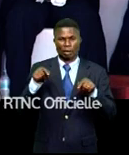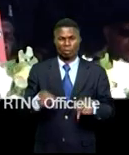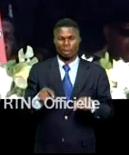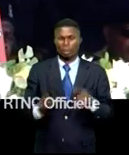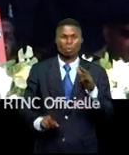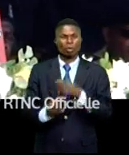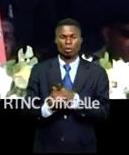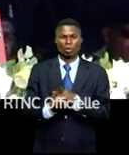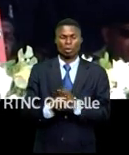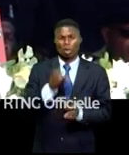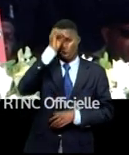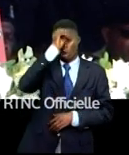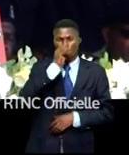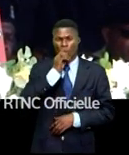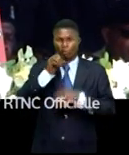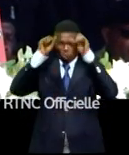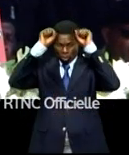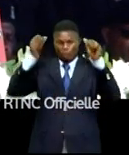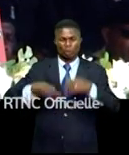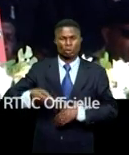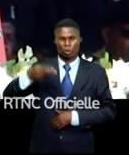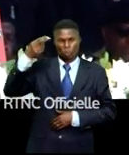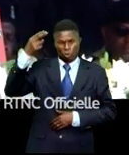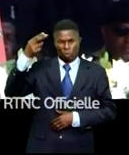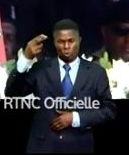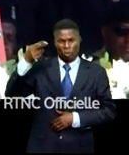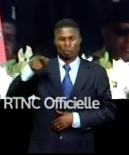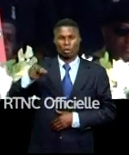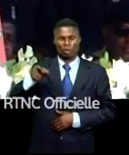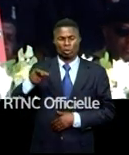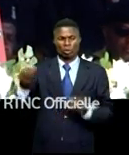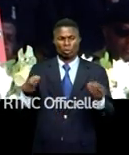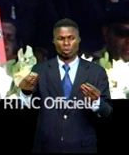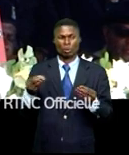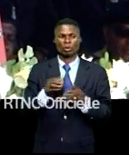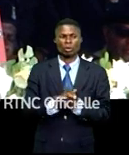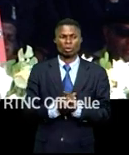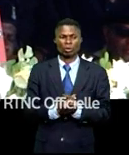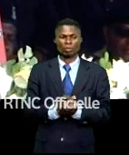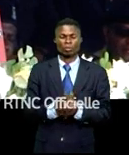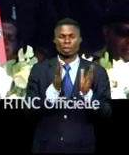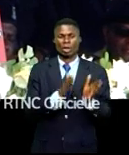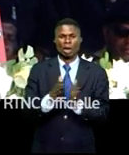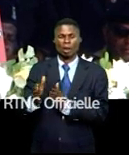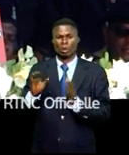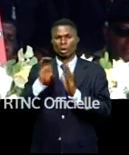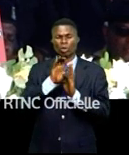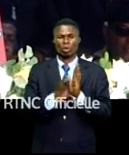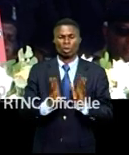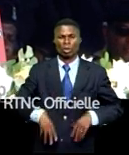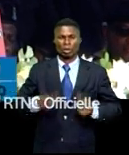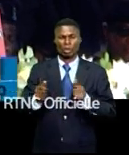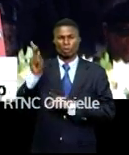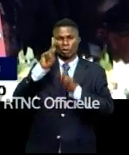désormais orphelin d'un homme d'État acquis à la cause de l'amélioration des conditions de vie de